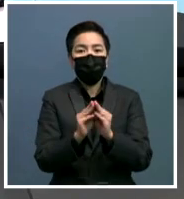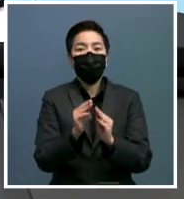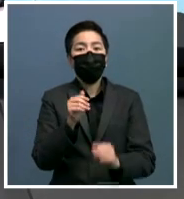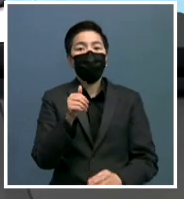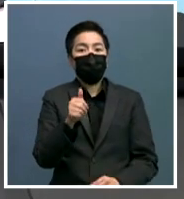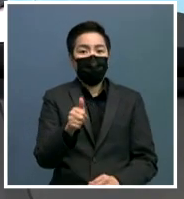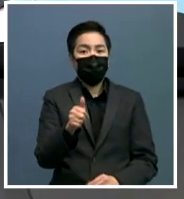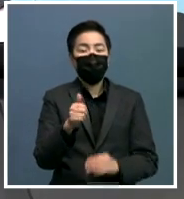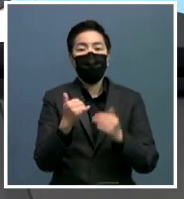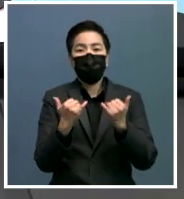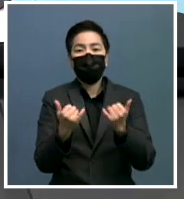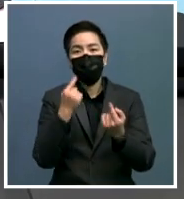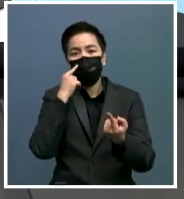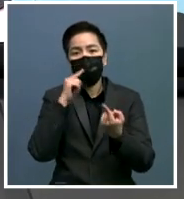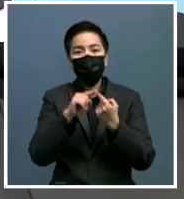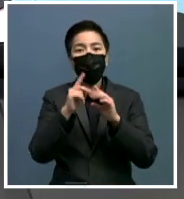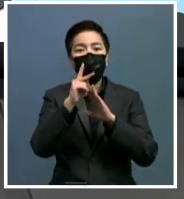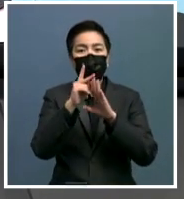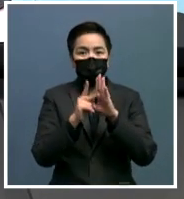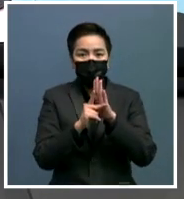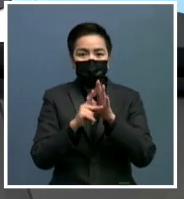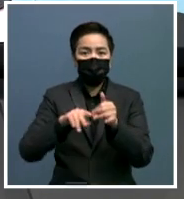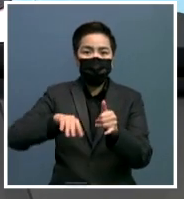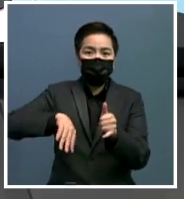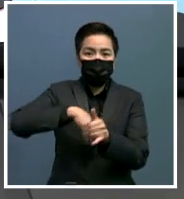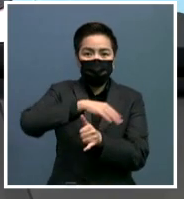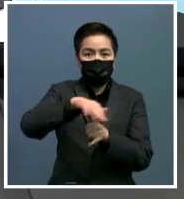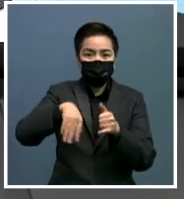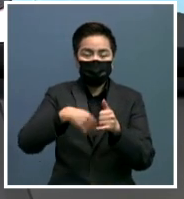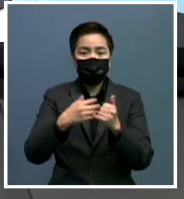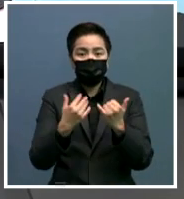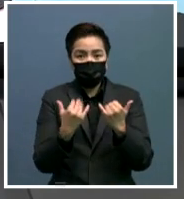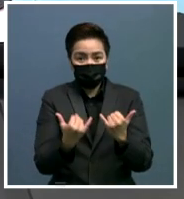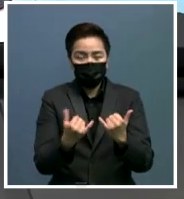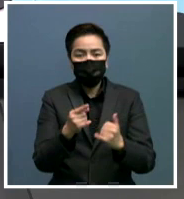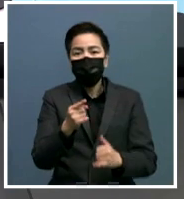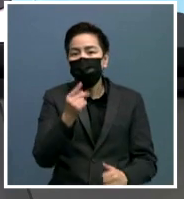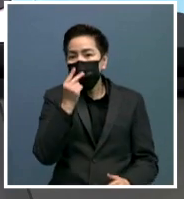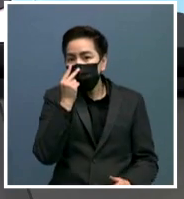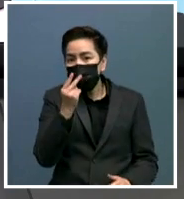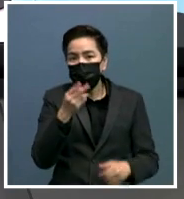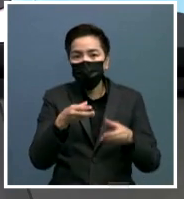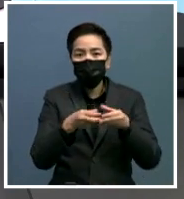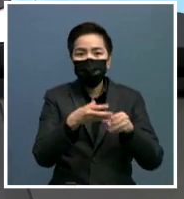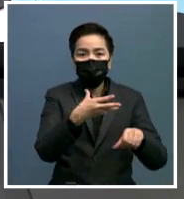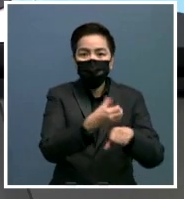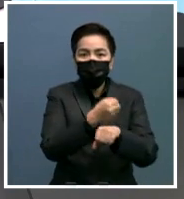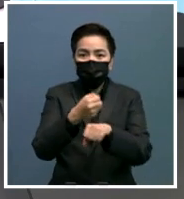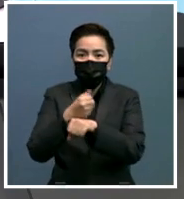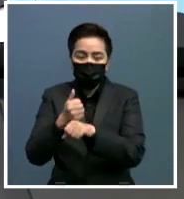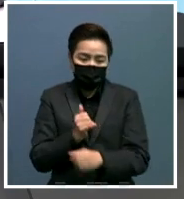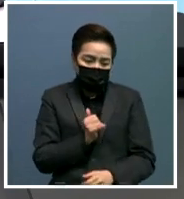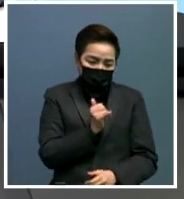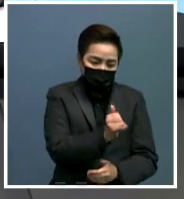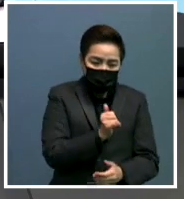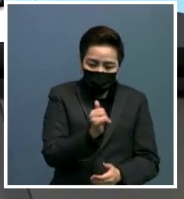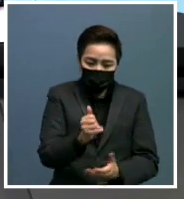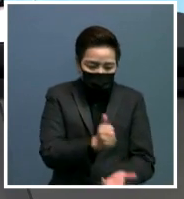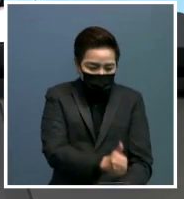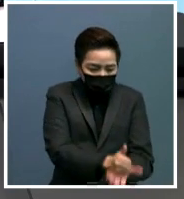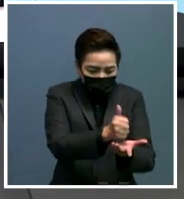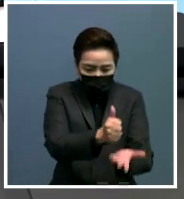คือเรื่องของวัดวงนิติบัญญัติครับคุณผู้ชมครับแน่นอนช่วงเวลานี้เราจะเห็นหลายพรรคการเมืองการลงพื้นที่ไปช่วยเหลือประชาชน